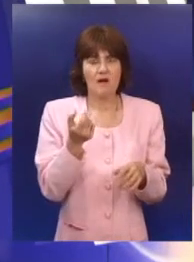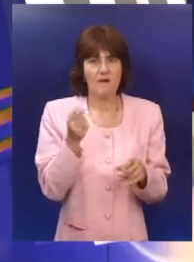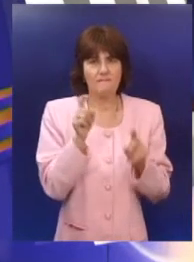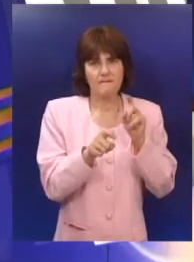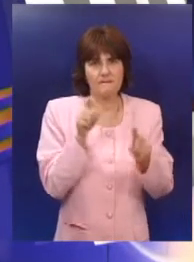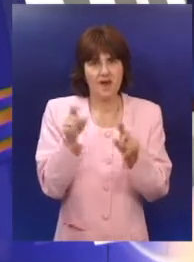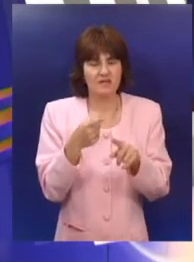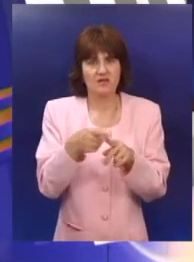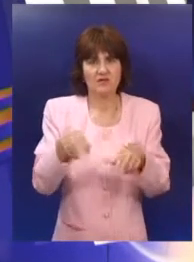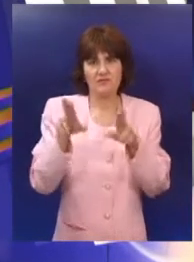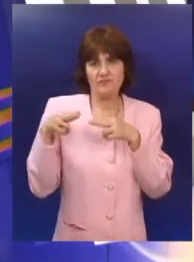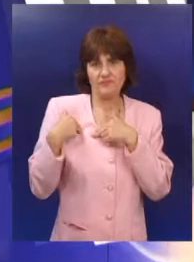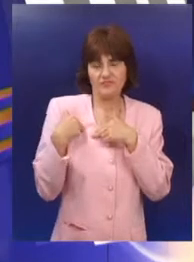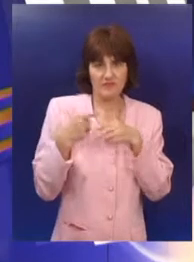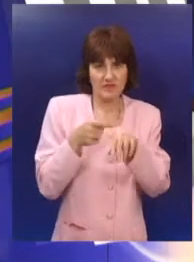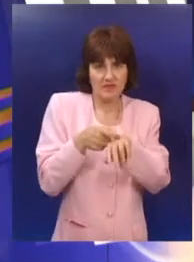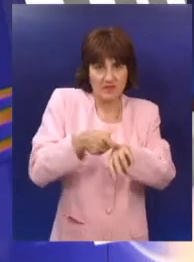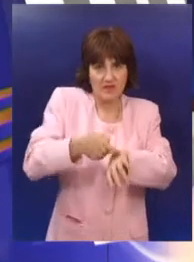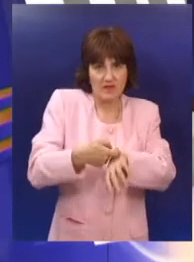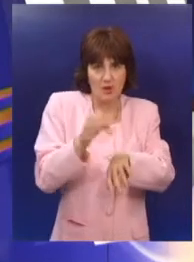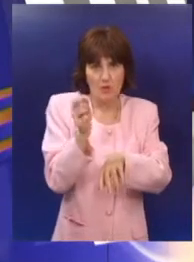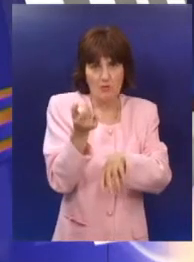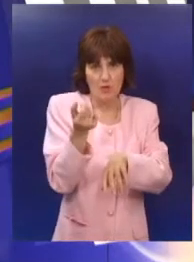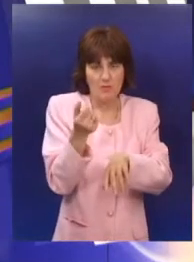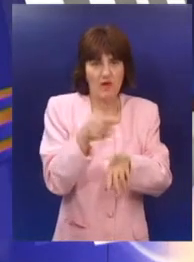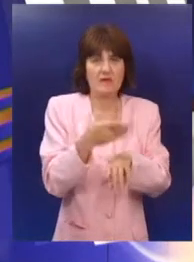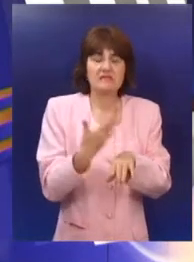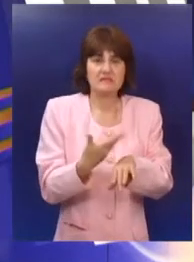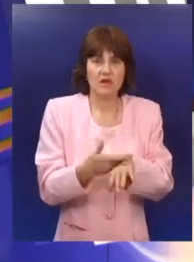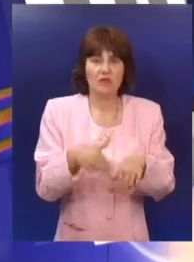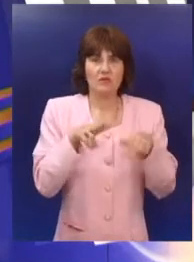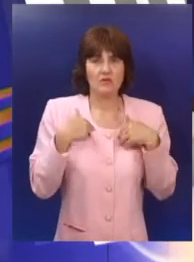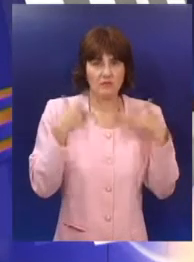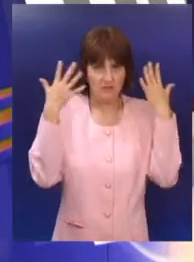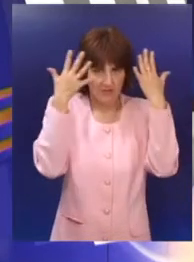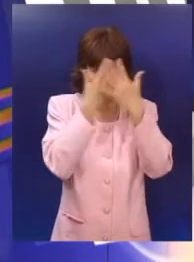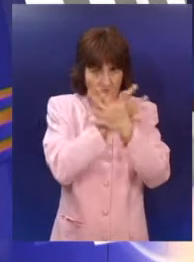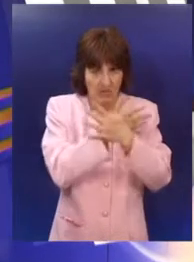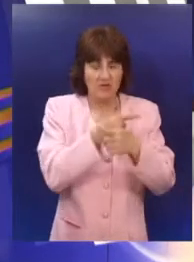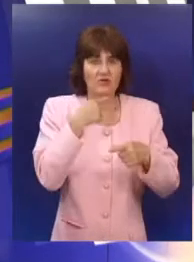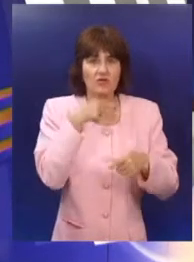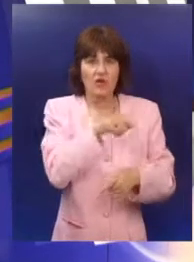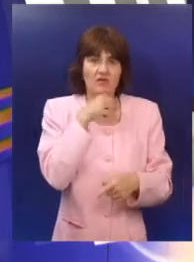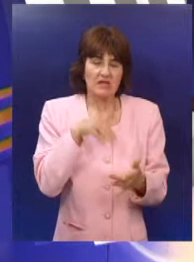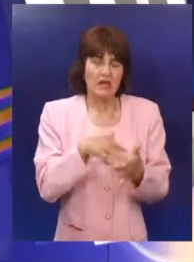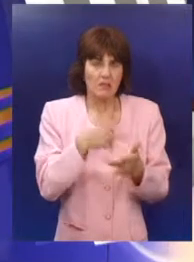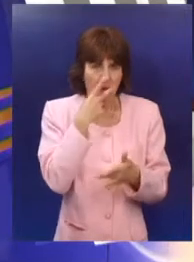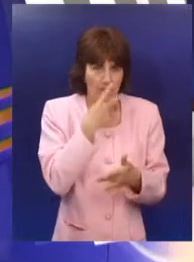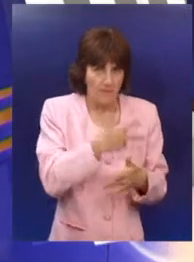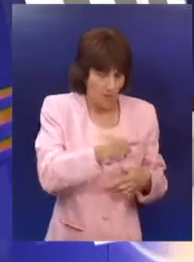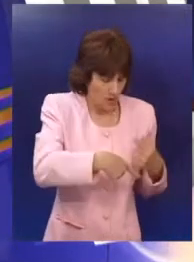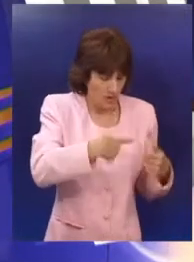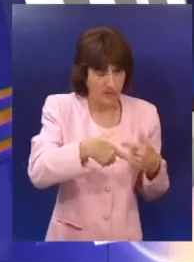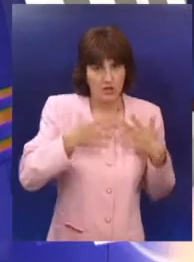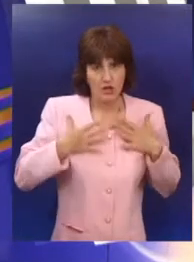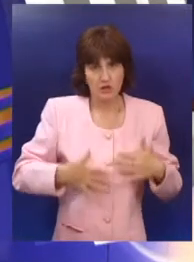zaražen bakterijom koja je uzročnik lajmske bolesti, te iz tog razloga dermatolozi savjetuju da se nakon boravka u prirodi pogledaju